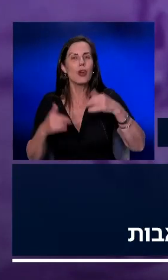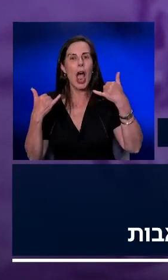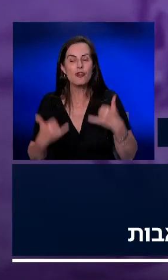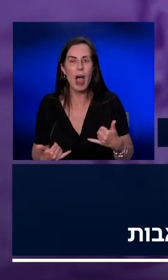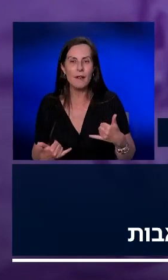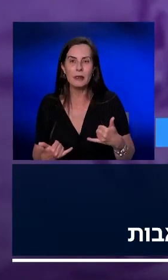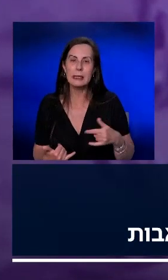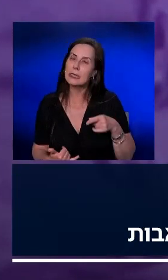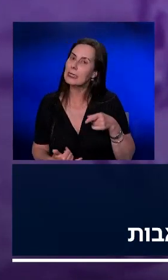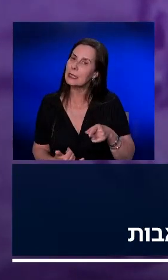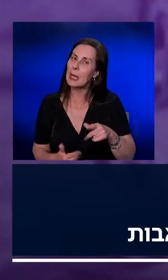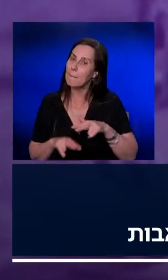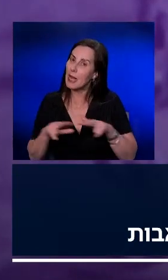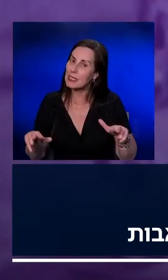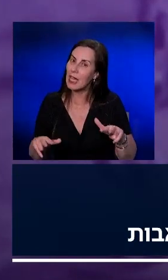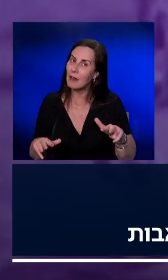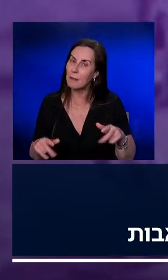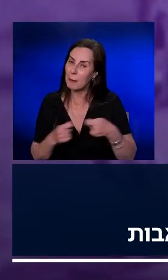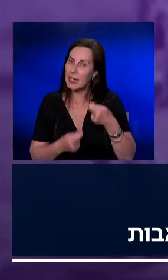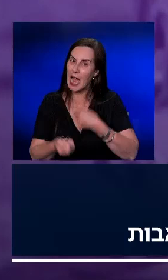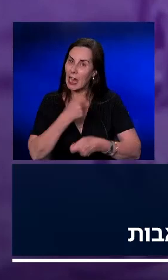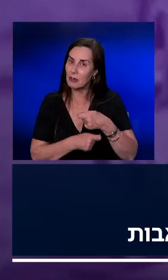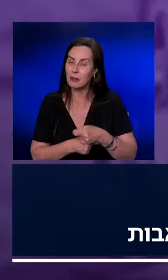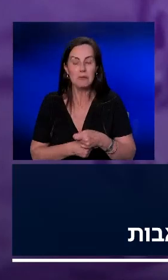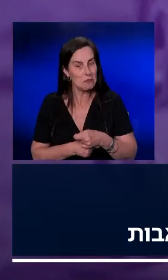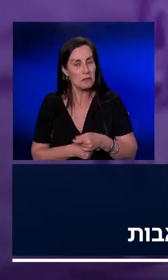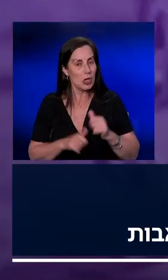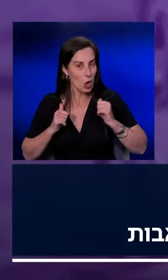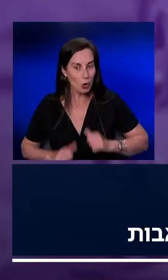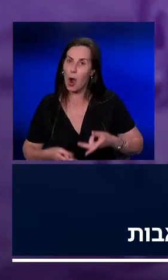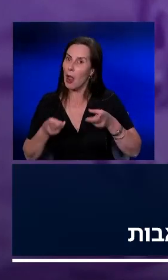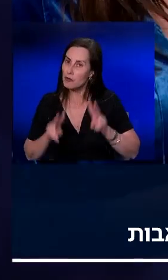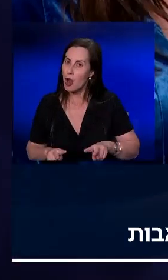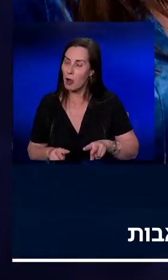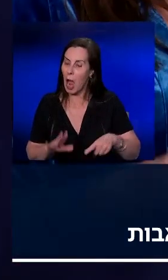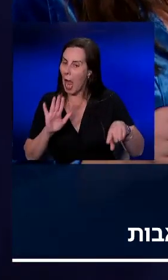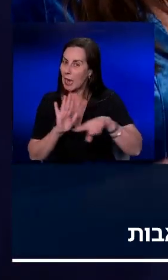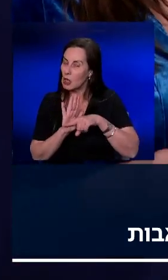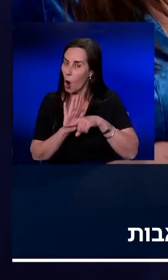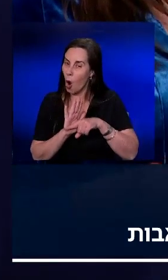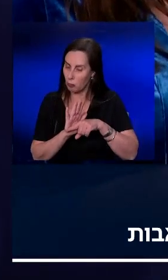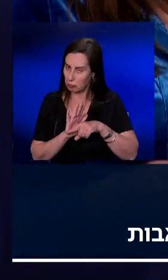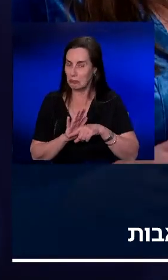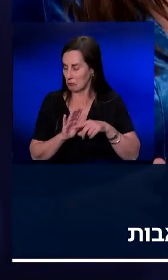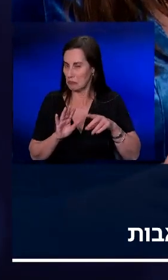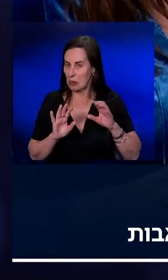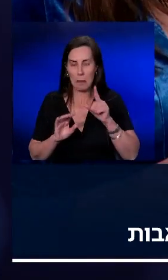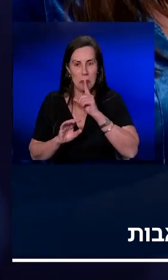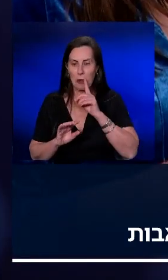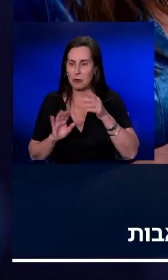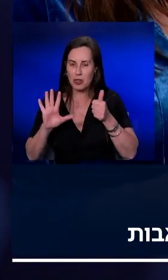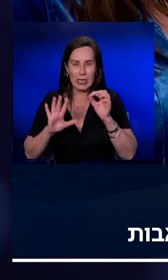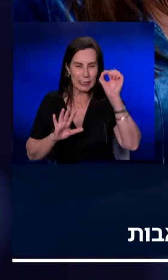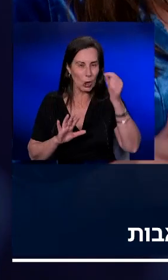נמצאות בה היא דווקא מצב שבו ברמה הכלכלית זה די נוח, זה אפשרי, הגירעון בקופת המדינה הוא באמת מאוד נמוך,